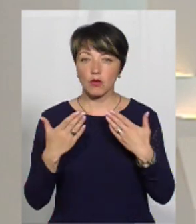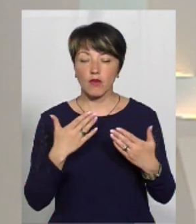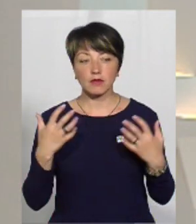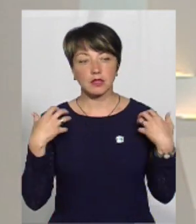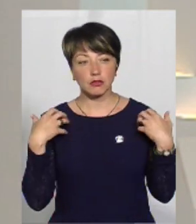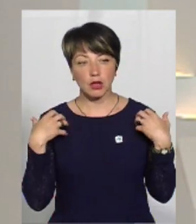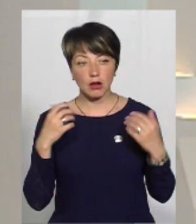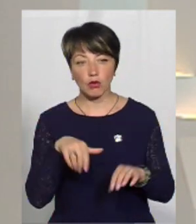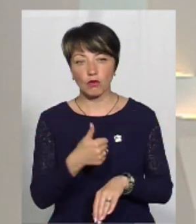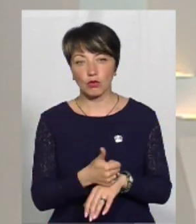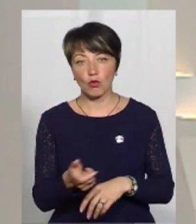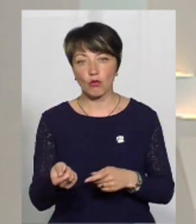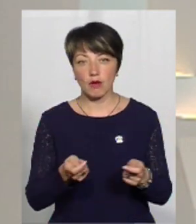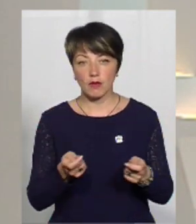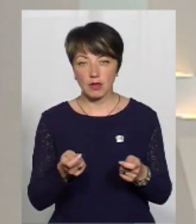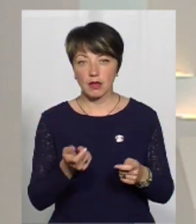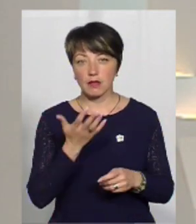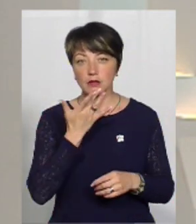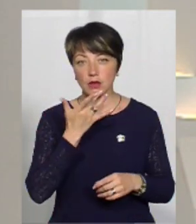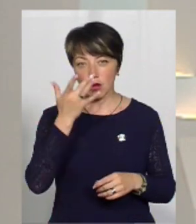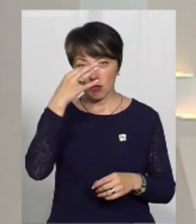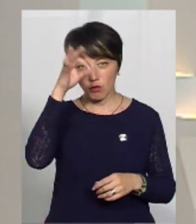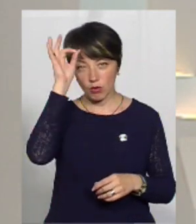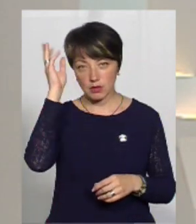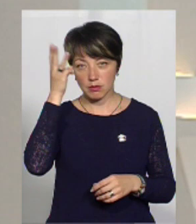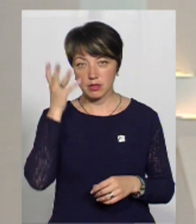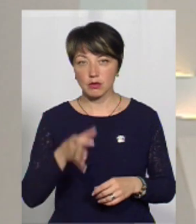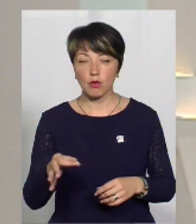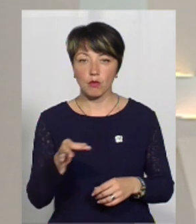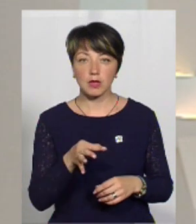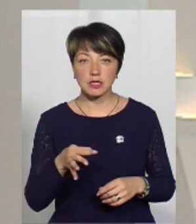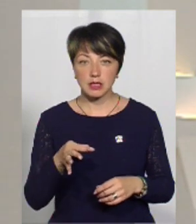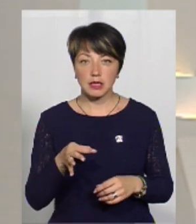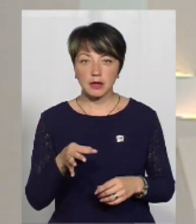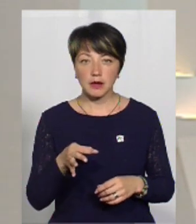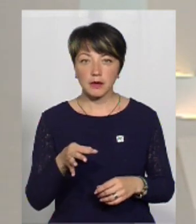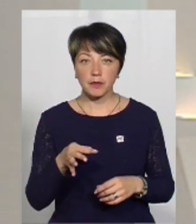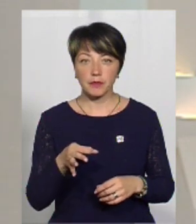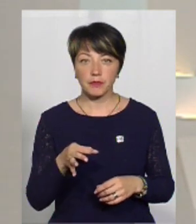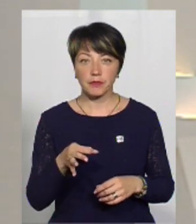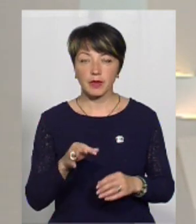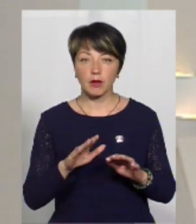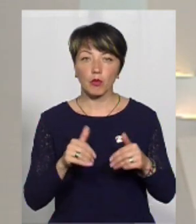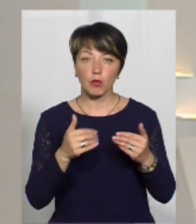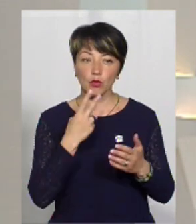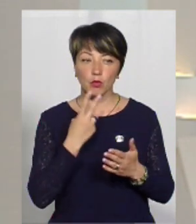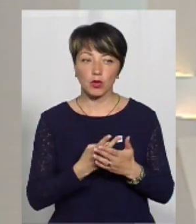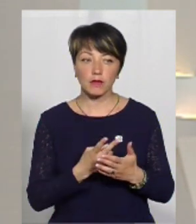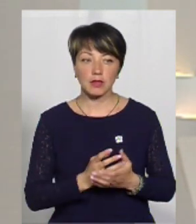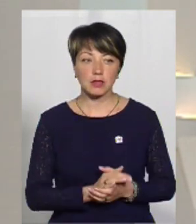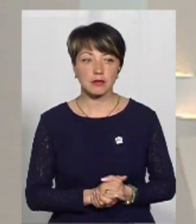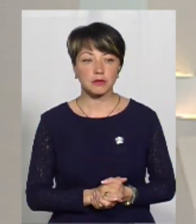спілкувався начальник головного управління Національної поліції у Хмельницькій області Василь Віконський. Пропоную